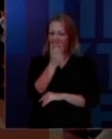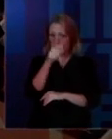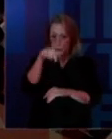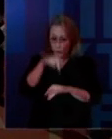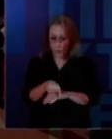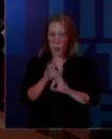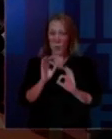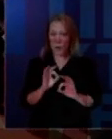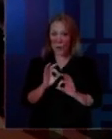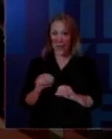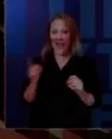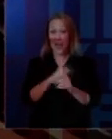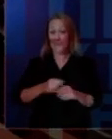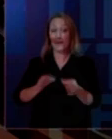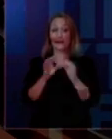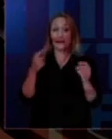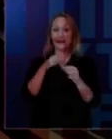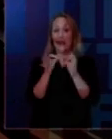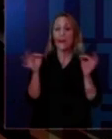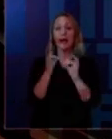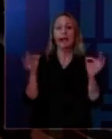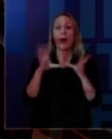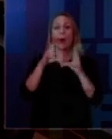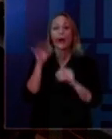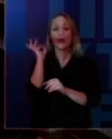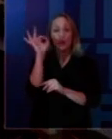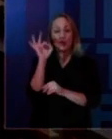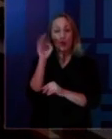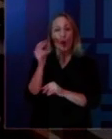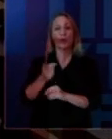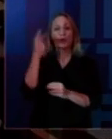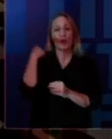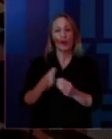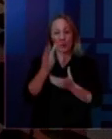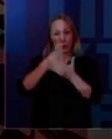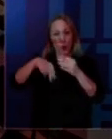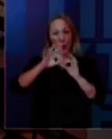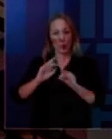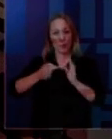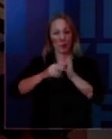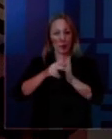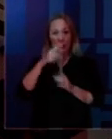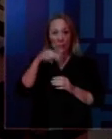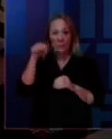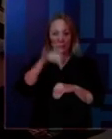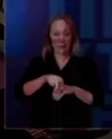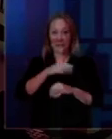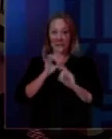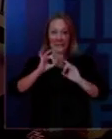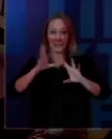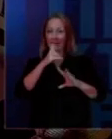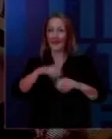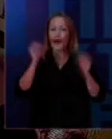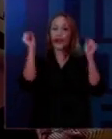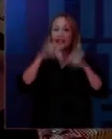Κανέναν δημοσιονομικό περιορισμό, αφού είναι πλέον σε αναστολή τον σύμφωνο σταθερότητας. Και